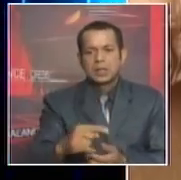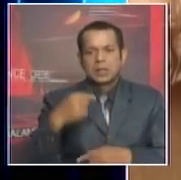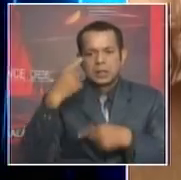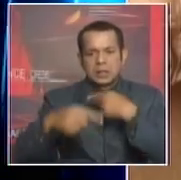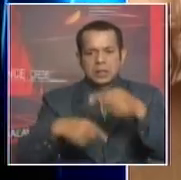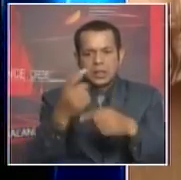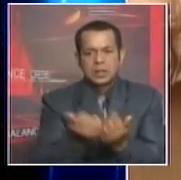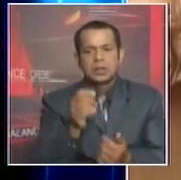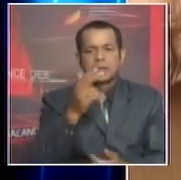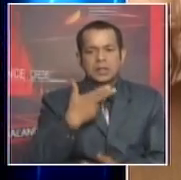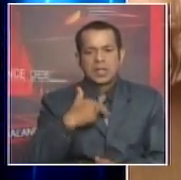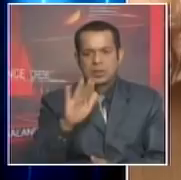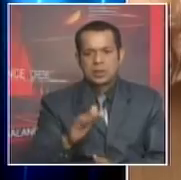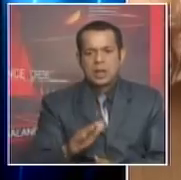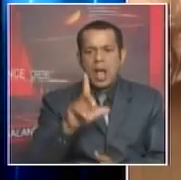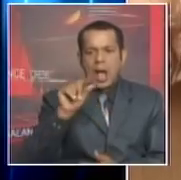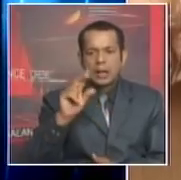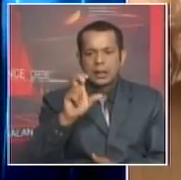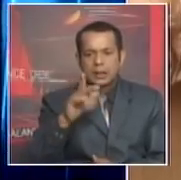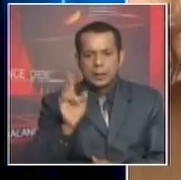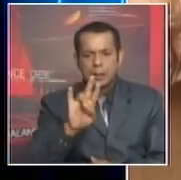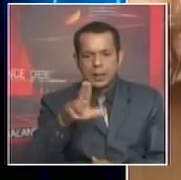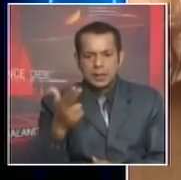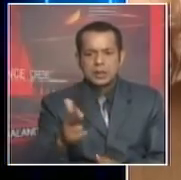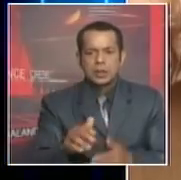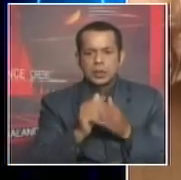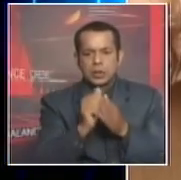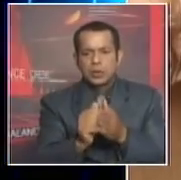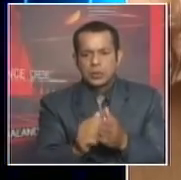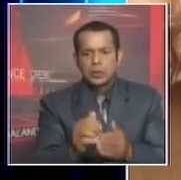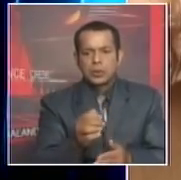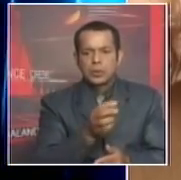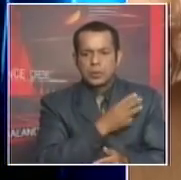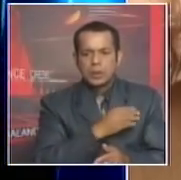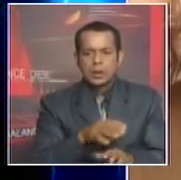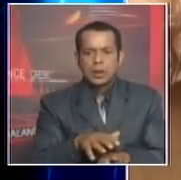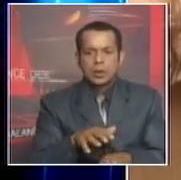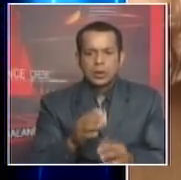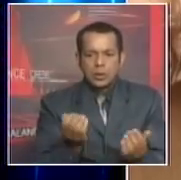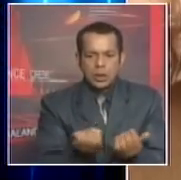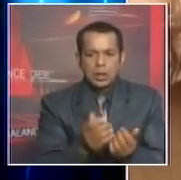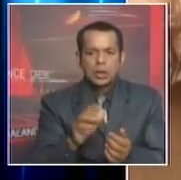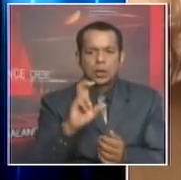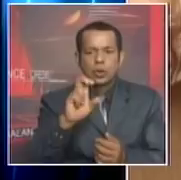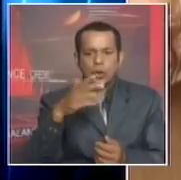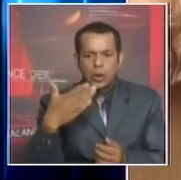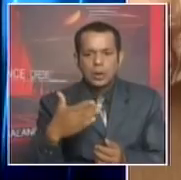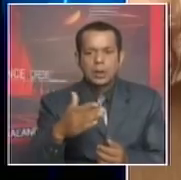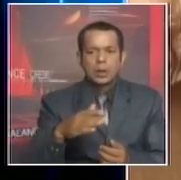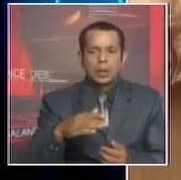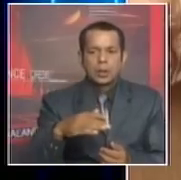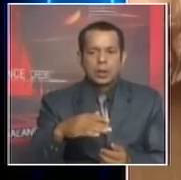चाहन्छन्। अर्को समस्या भनेको आदिवासीहरूको जुन नेतृत्व गर्छु भनेर अगाडि आएछन् तिनीहरू चाहिँ ती दलका, ती शासकका चाहिँ